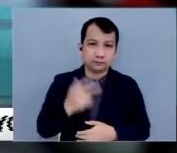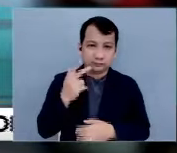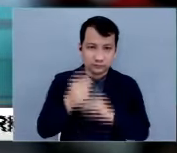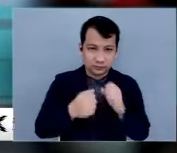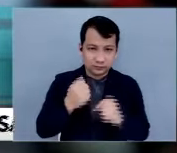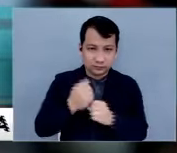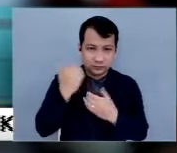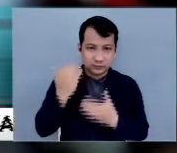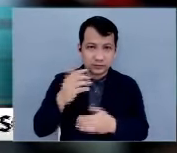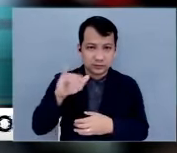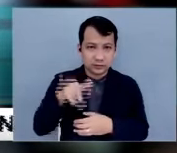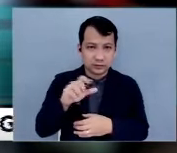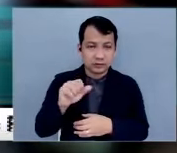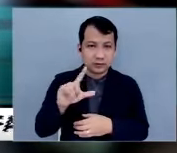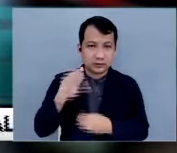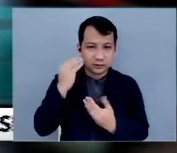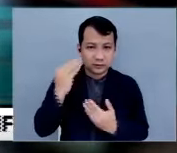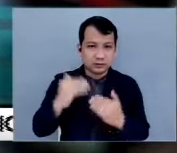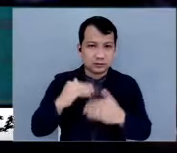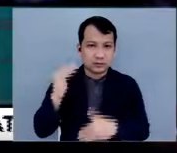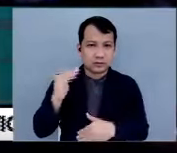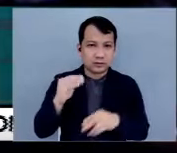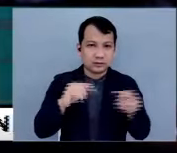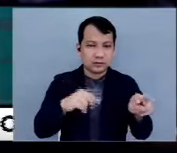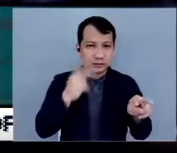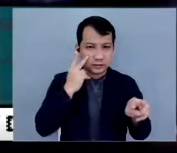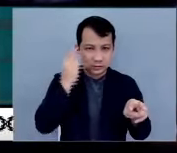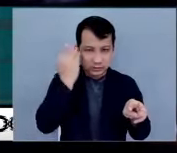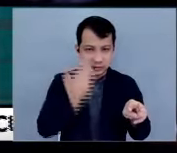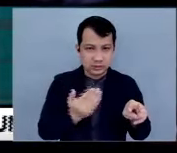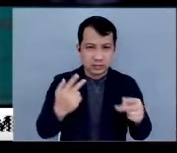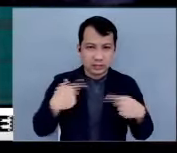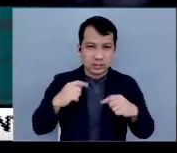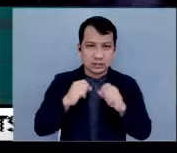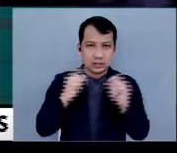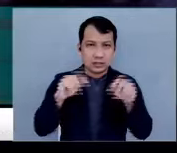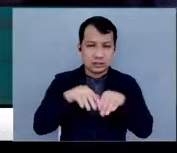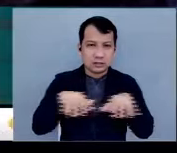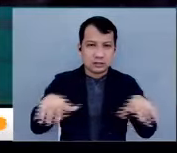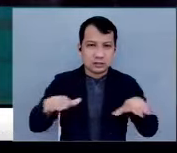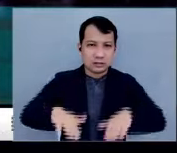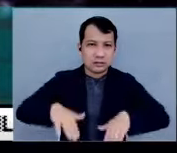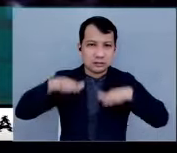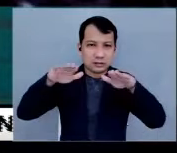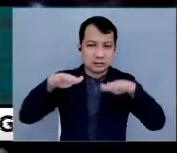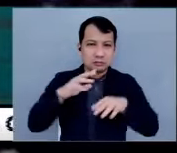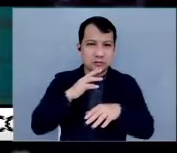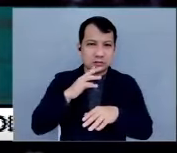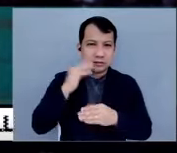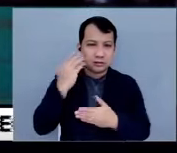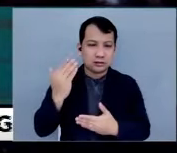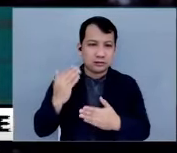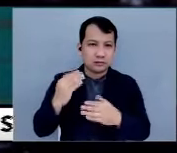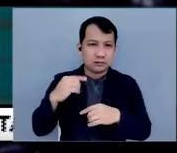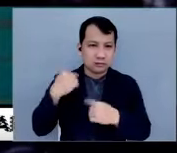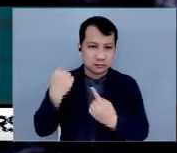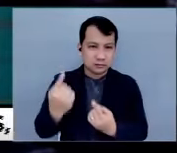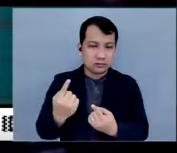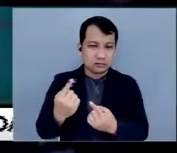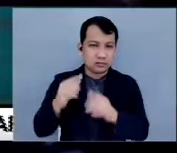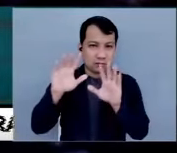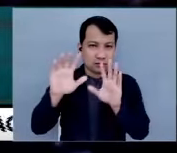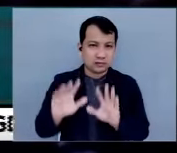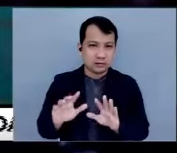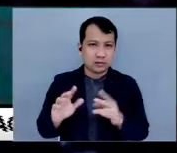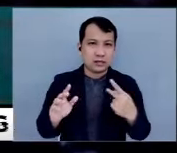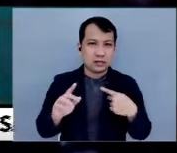Joycelyn sa tapat ng estero, di na raw nakakagulat kapag umabot ng lagpas tao ang baha sa lugar tuwing tag-ulan. Kung saan nagmumula